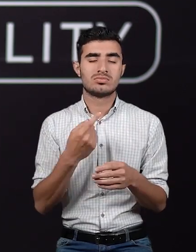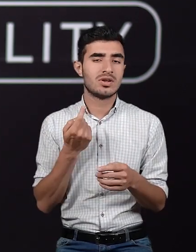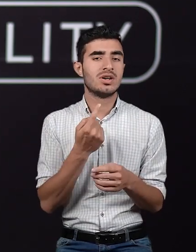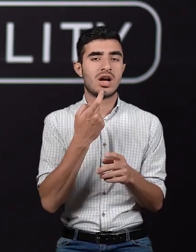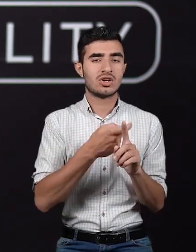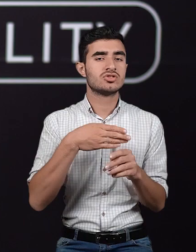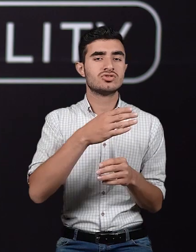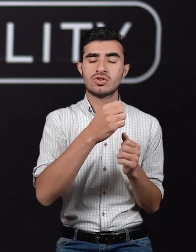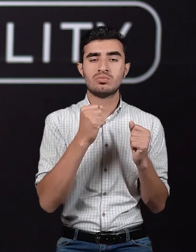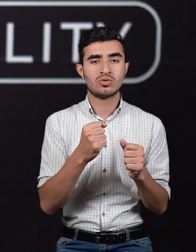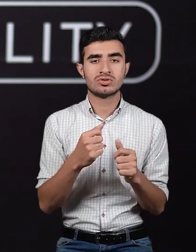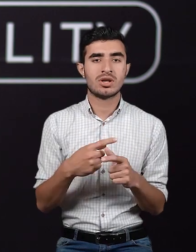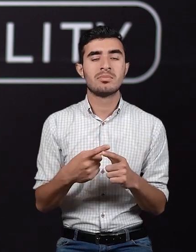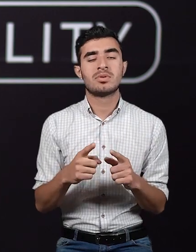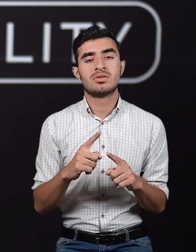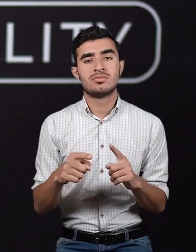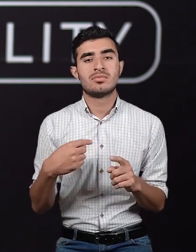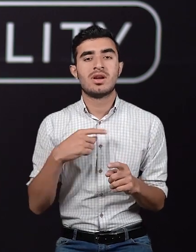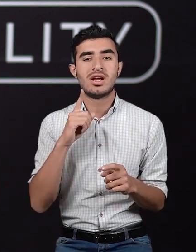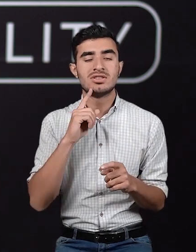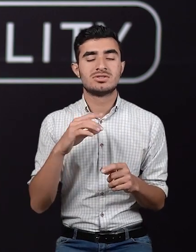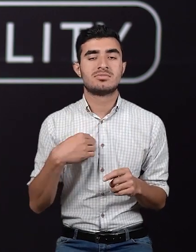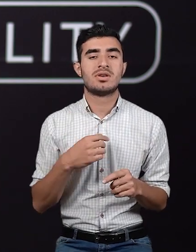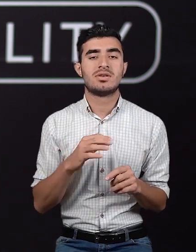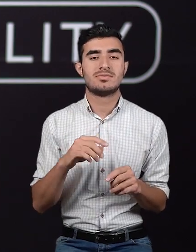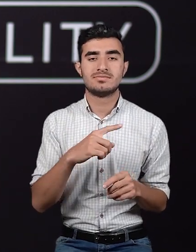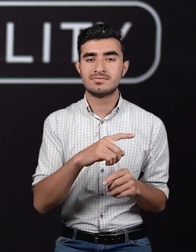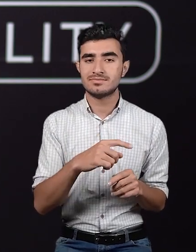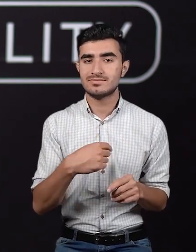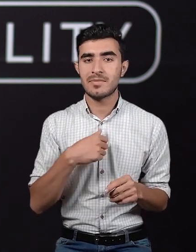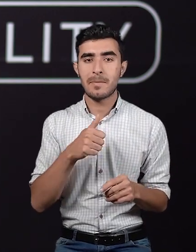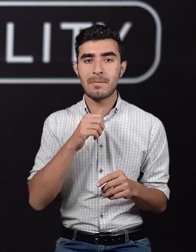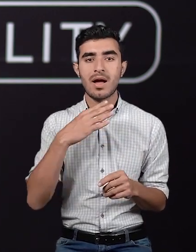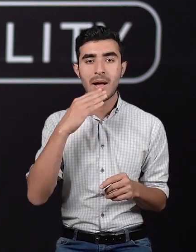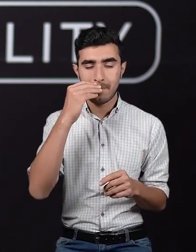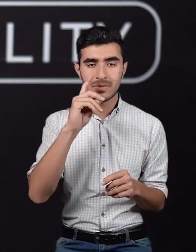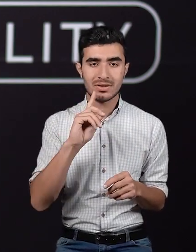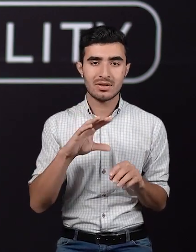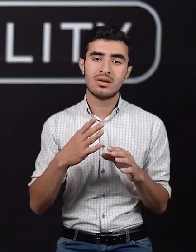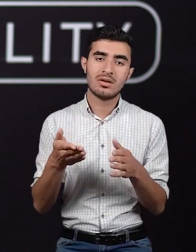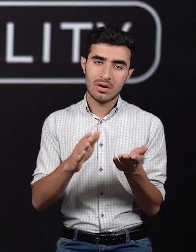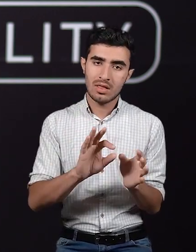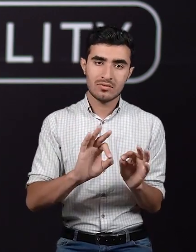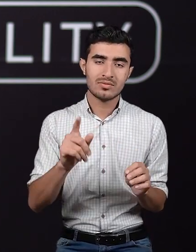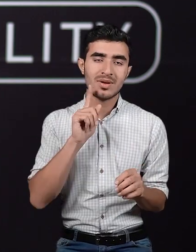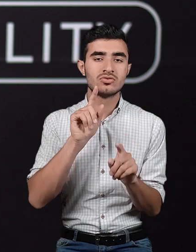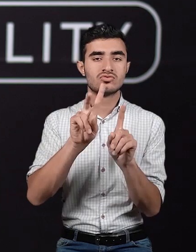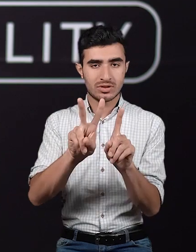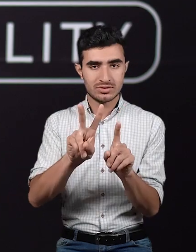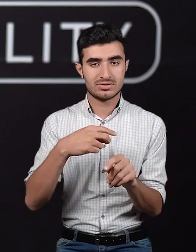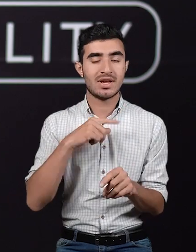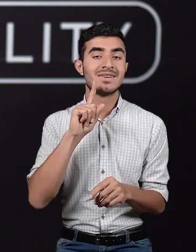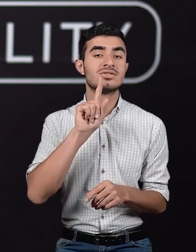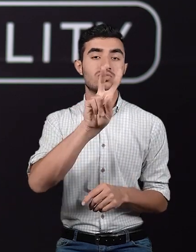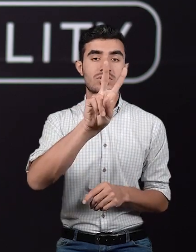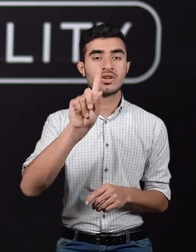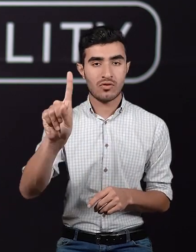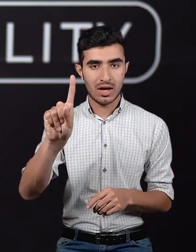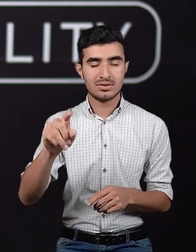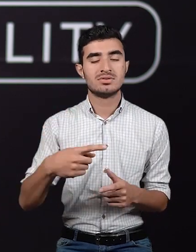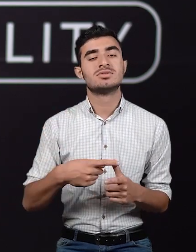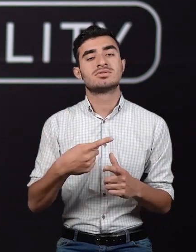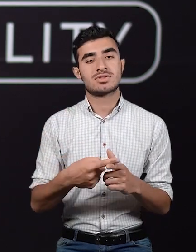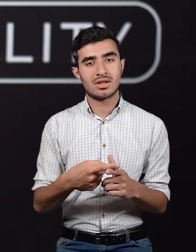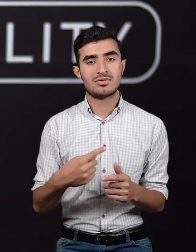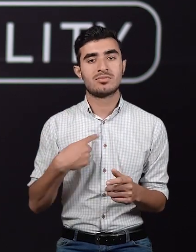अवे, एट द एज ऑफ 21 इज़ व्हेन आई स्टार्टेड माई कुकिंग स्कूल. And it's been up and running since then, and mashallah, we